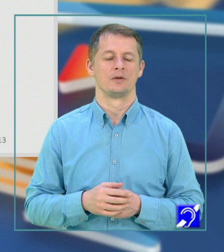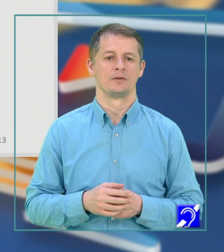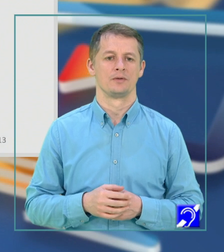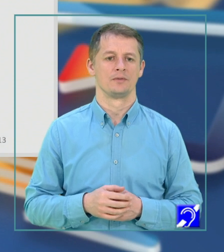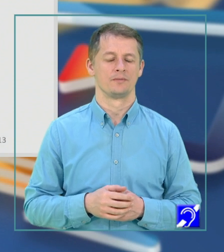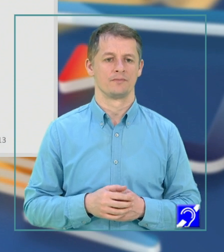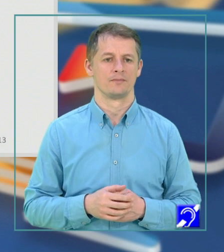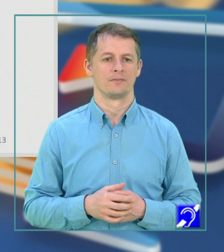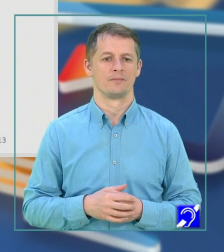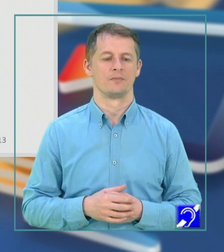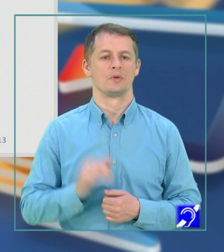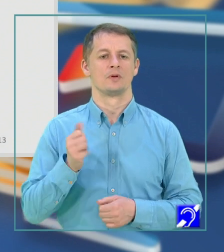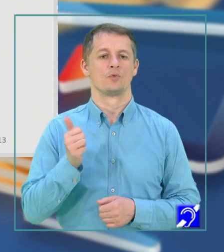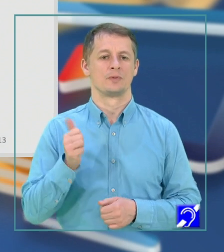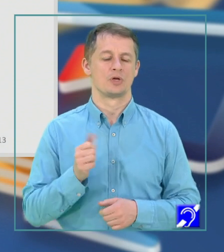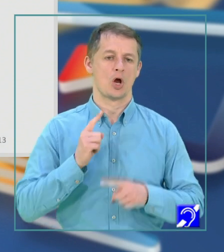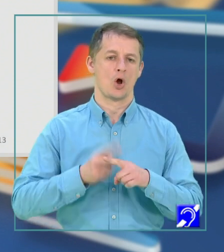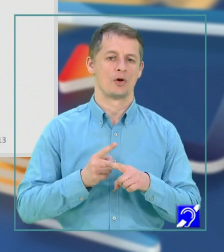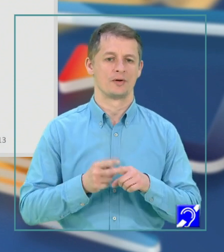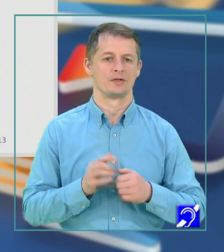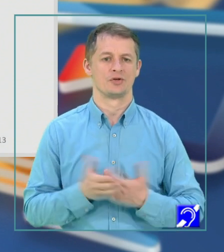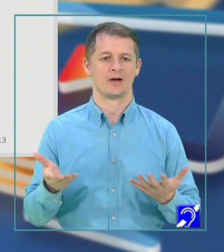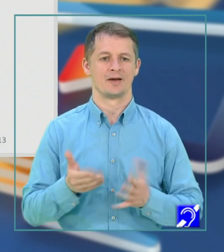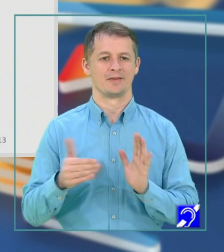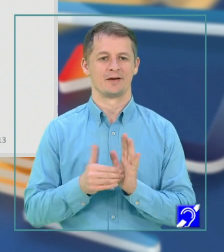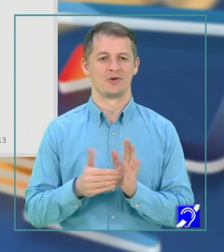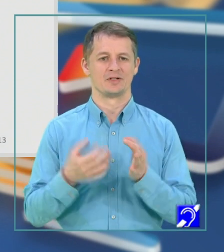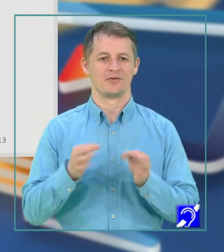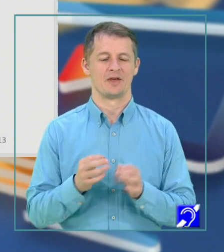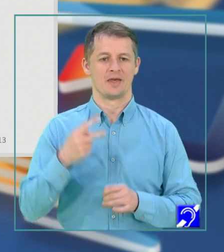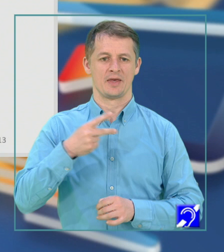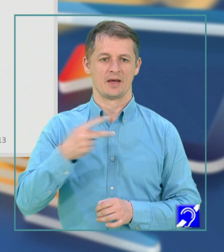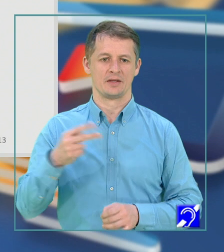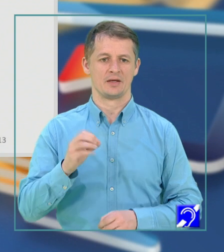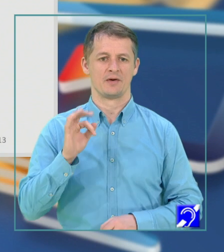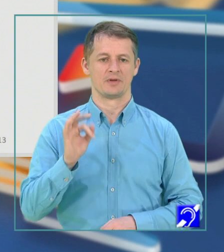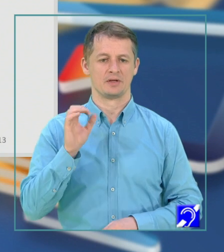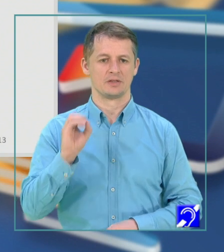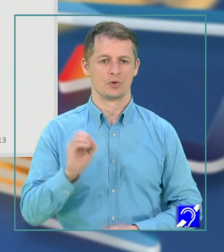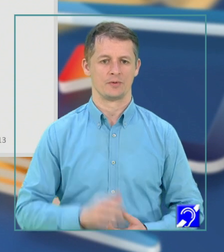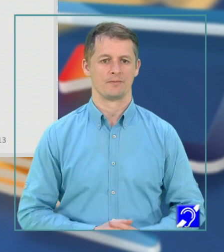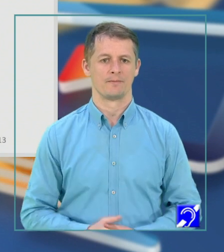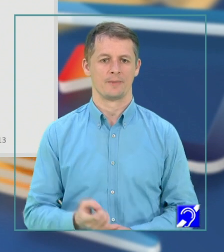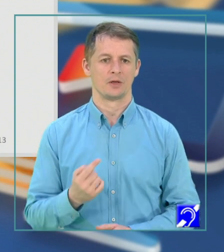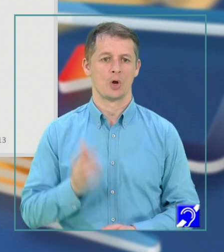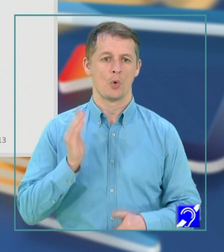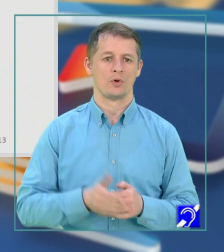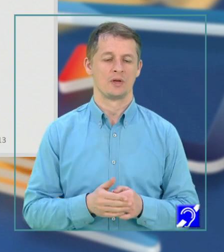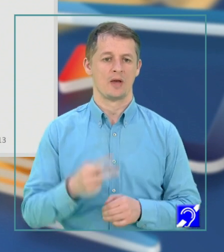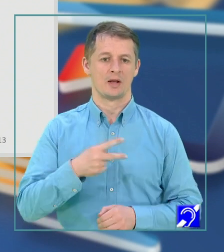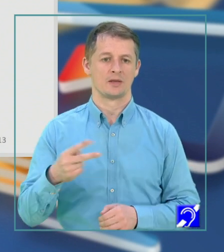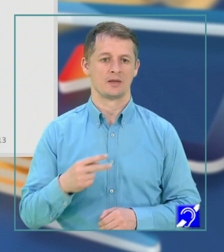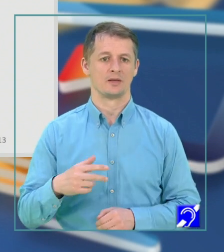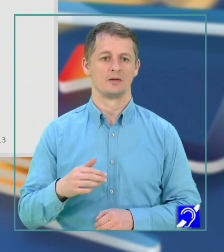ori f de x ori f de x de 11 ori și care trebuia să fie egal cu f de 0. Din ultima egalitate